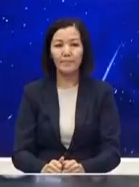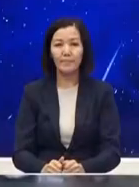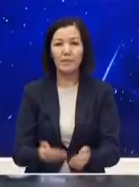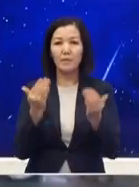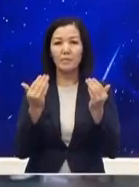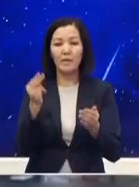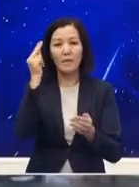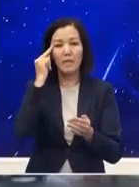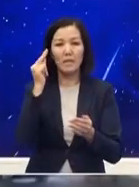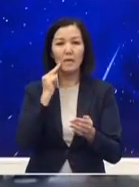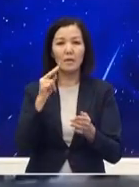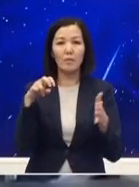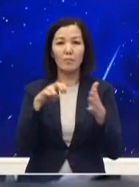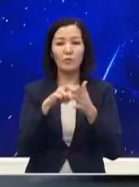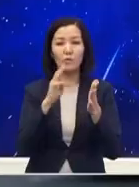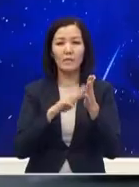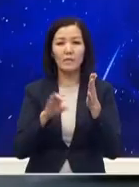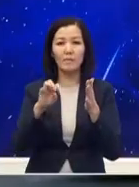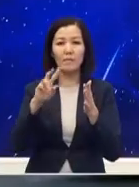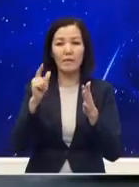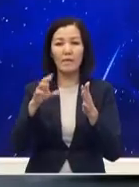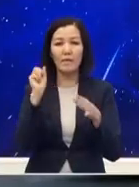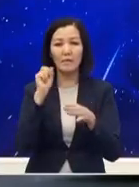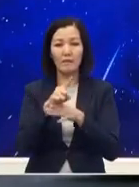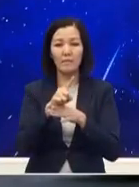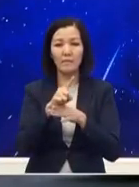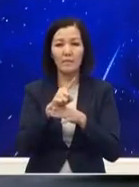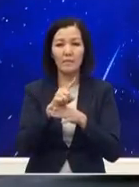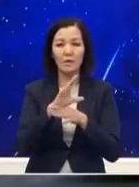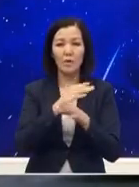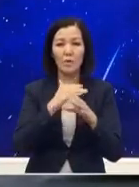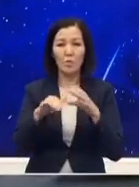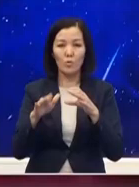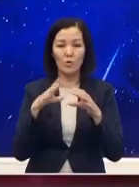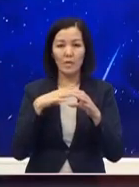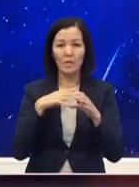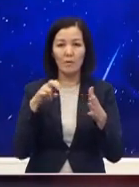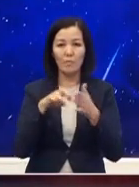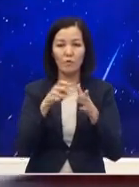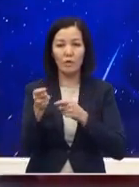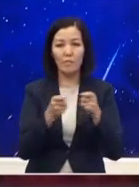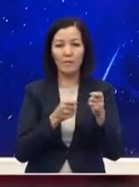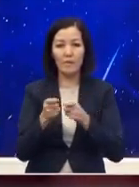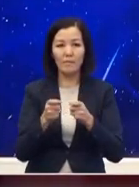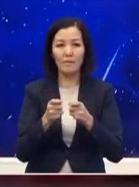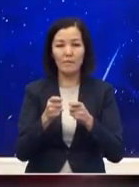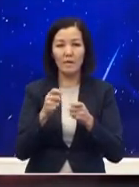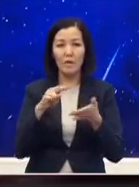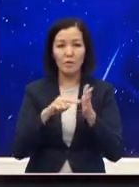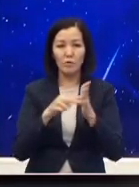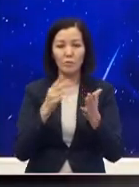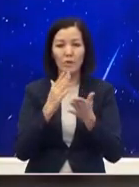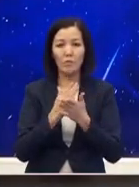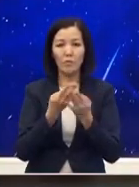Биыл Қытайдың пошта қызметтері 80 миллиардтан аса тапсырысты діттеген жеріне жеткізбек. Елдің пошта басқармасы осындай болжам жасап отыр.